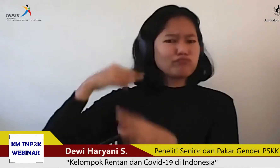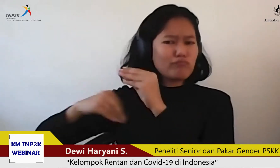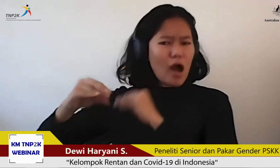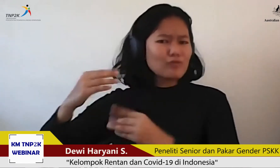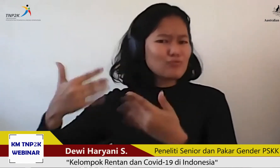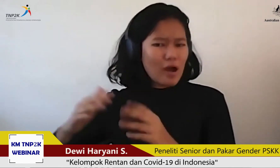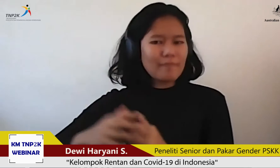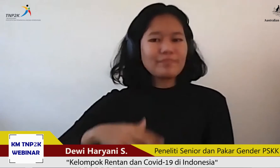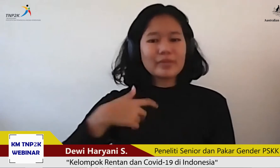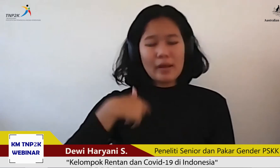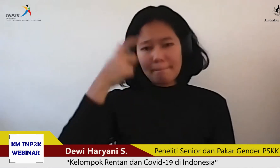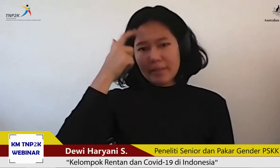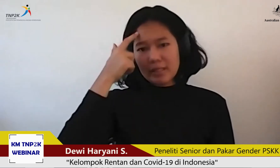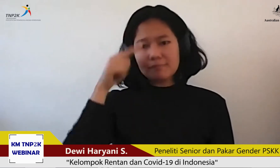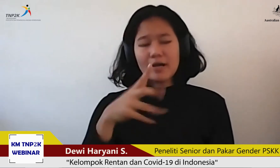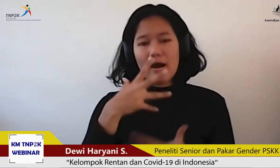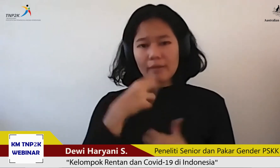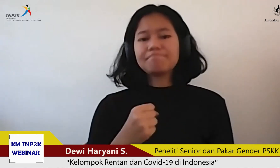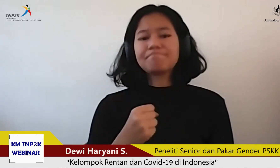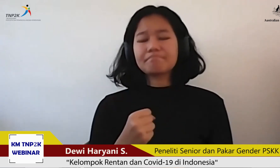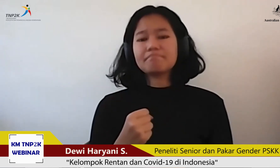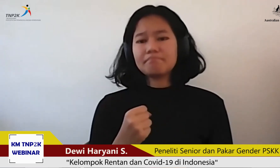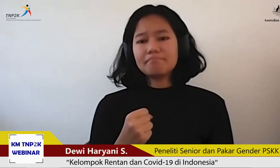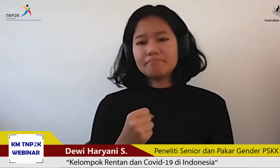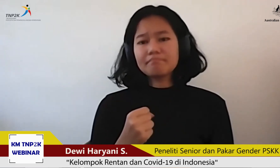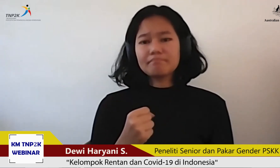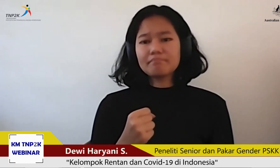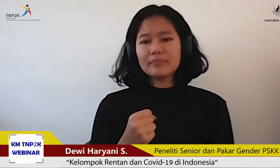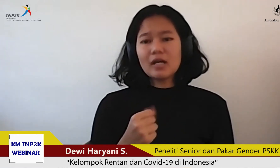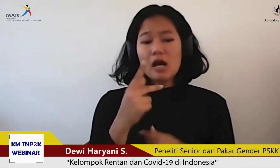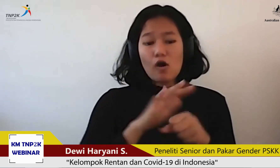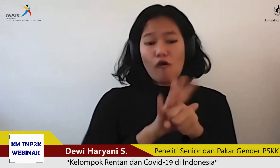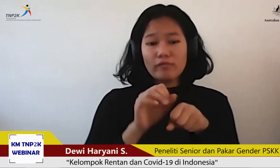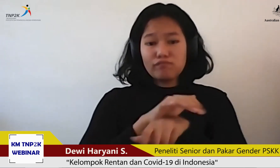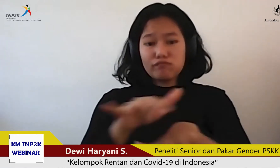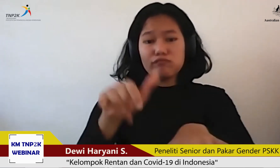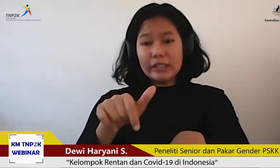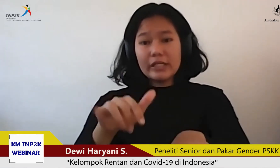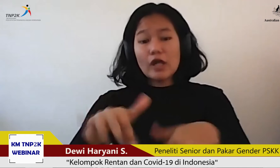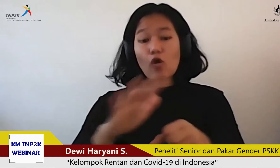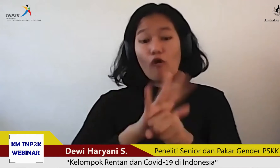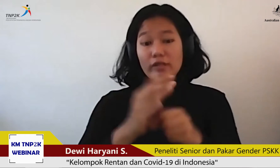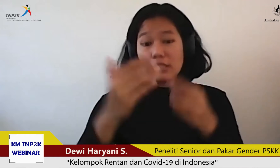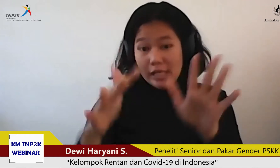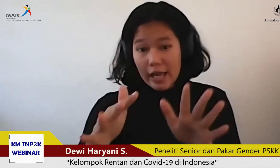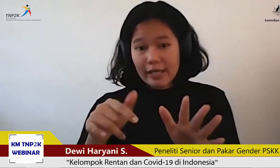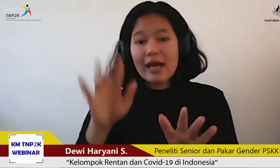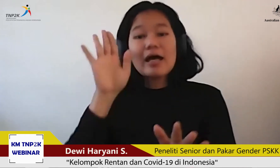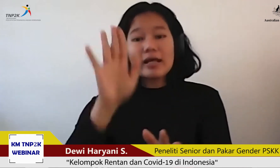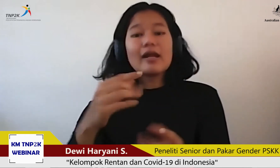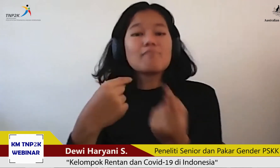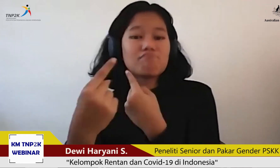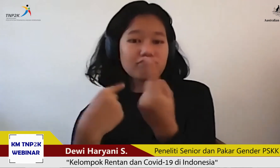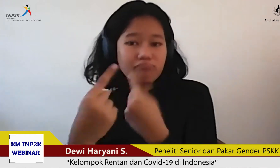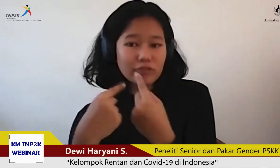sehingga saya berharap bahwa selama ada COVID atau nanti sesudah COVID ada